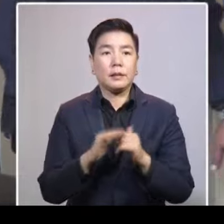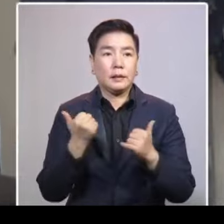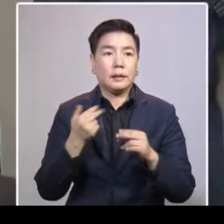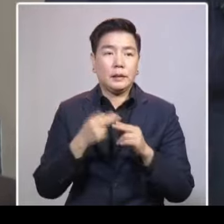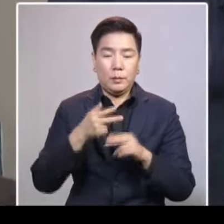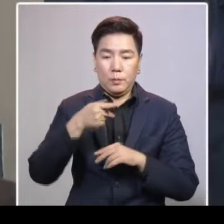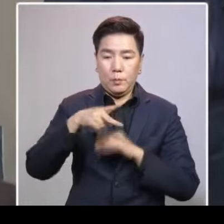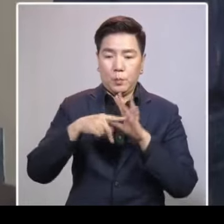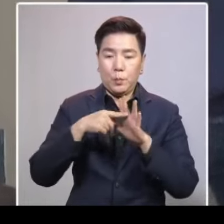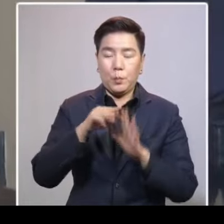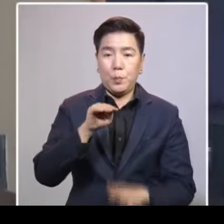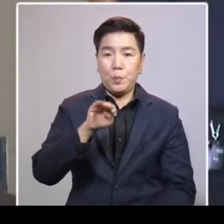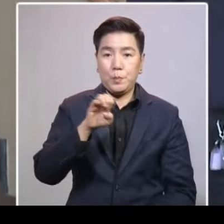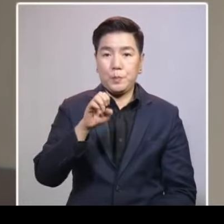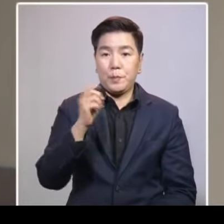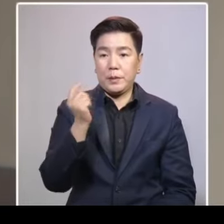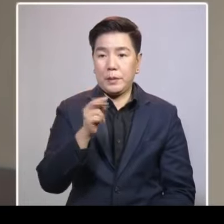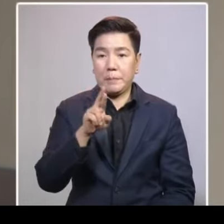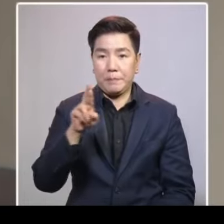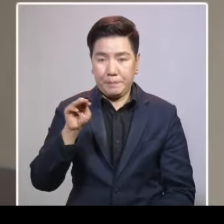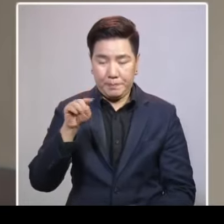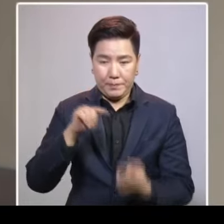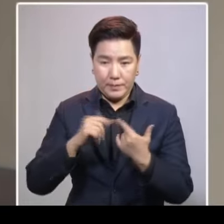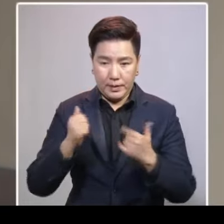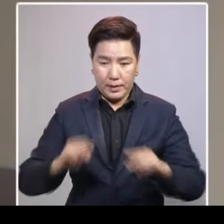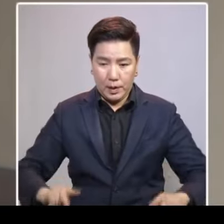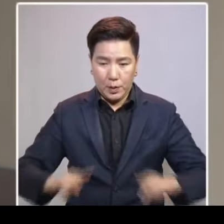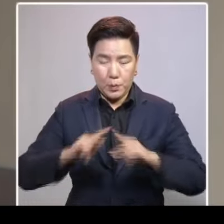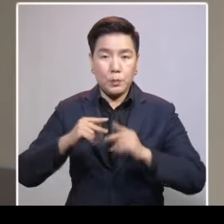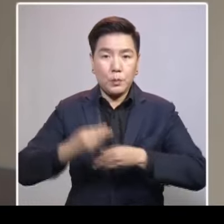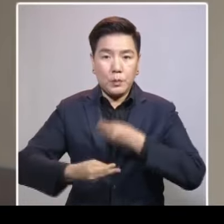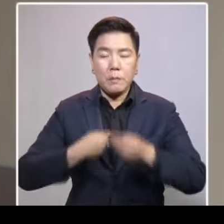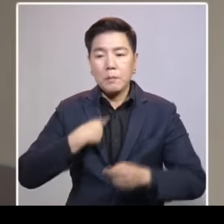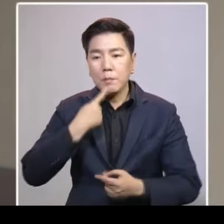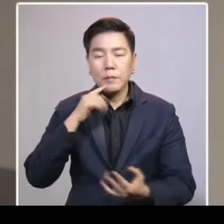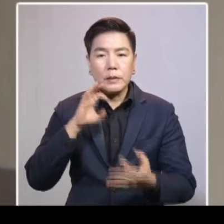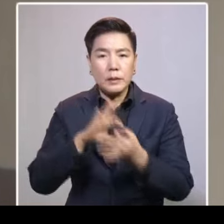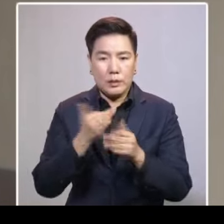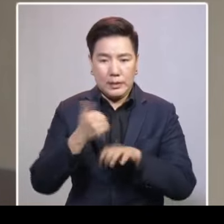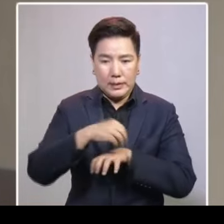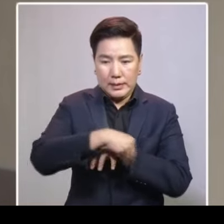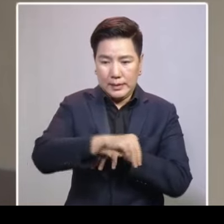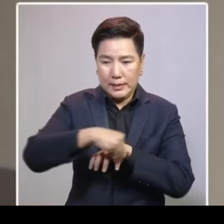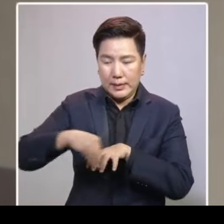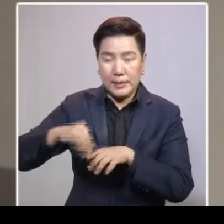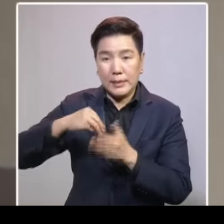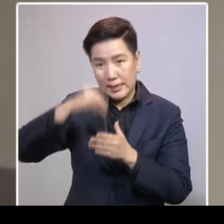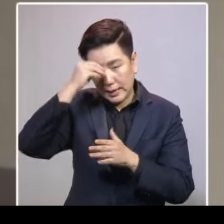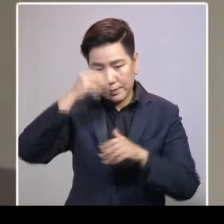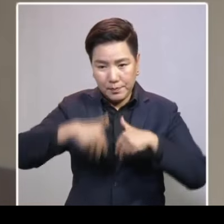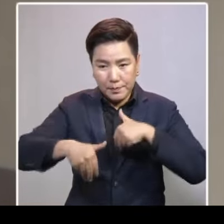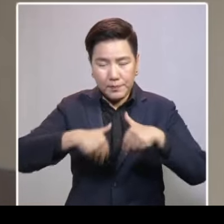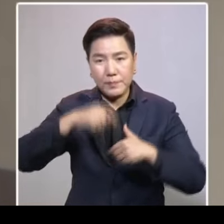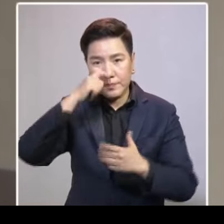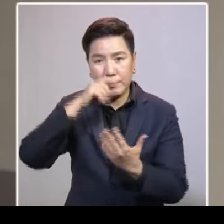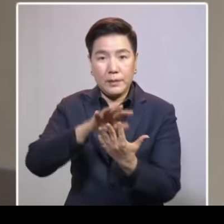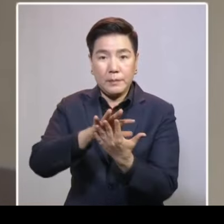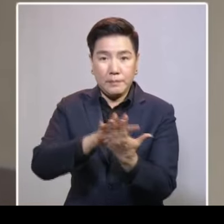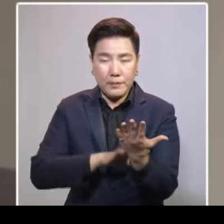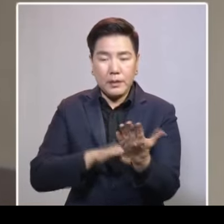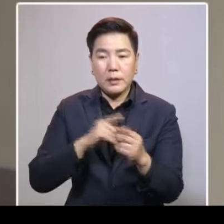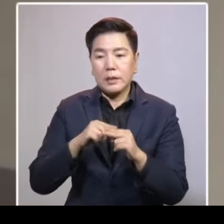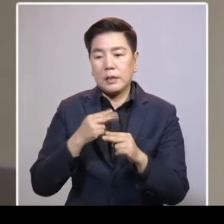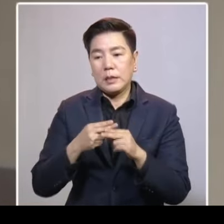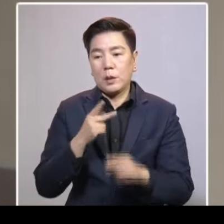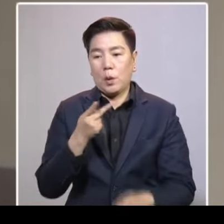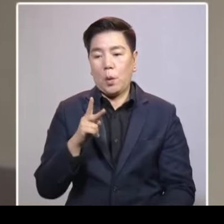รมเวชยชัยรองนายกรัฐมนตรีและรัฐมนตรีว่าการกระทรวงพาณิชย์ได้กล่าวถึงกรณีที่เครือข่ายนักศึกษาประชาชนปฏิรูปประเทศไทยหรือ